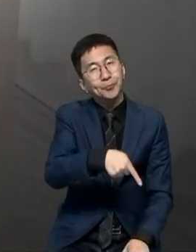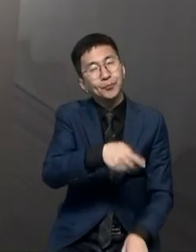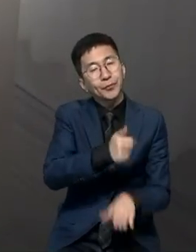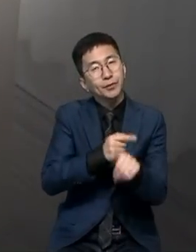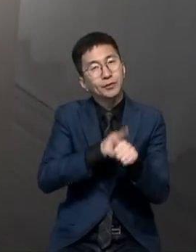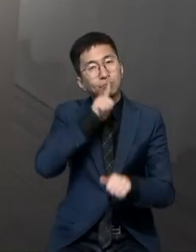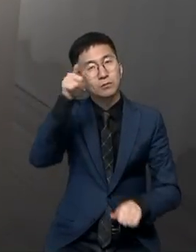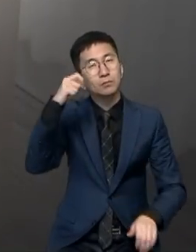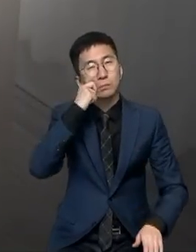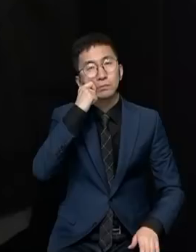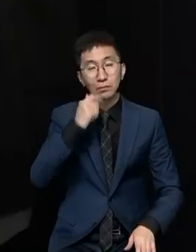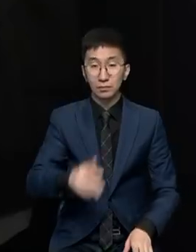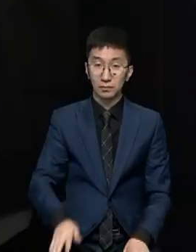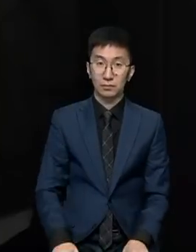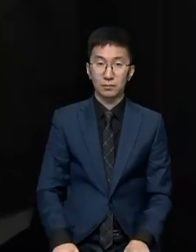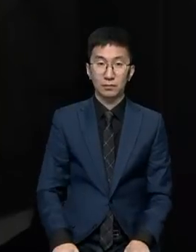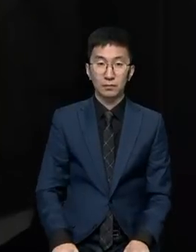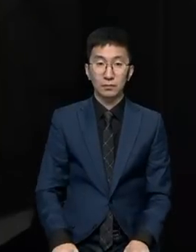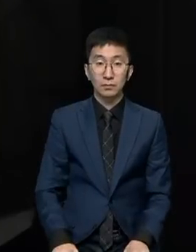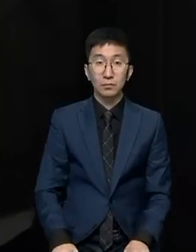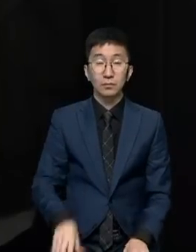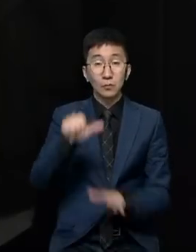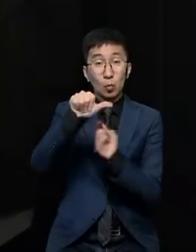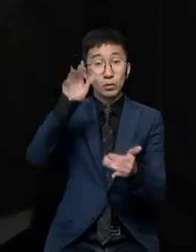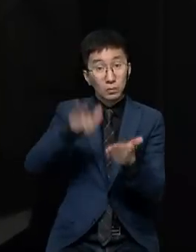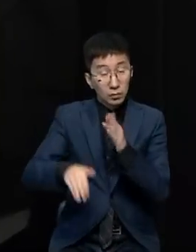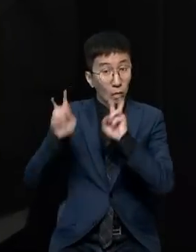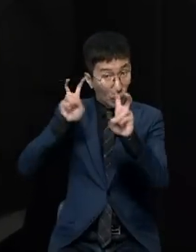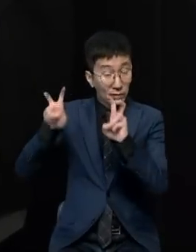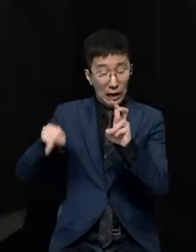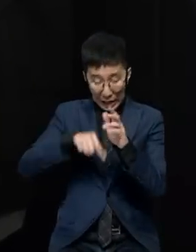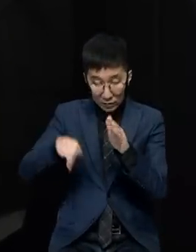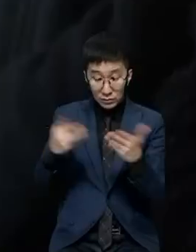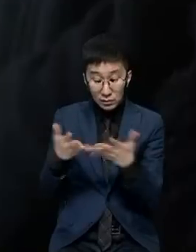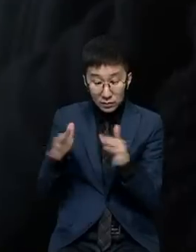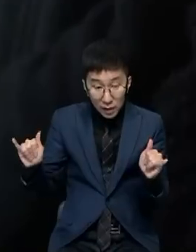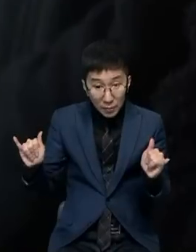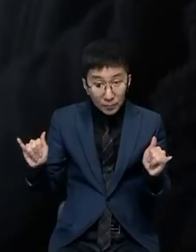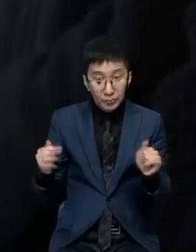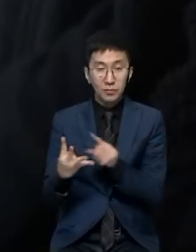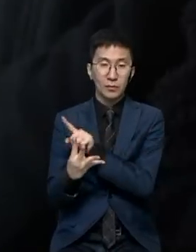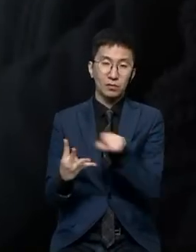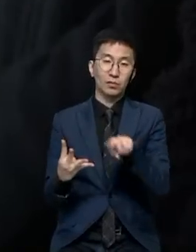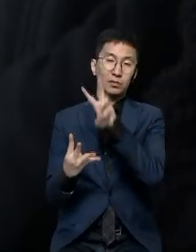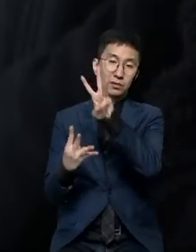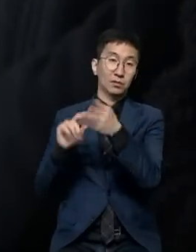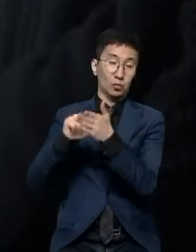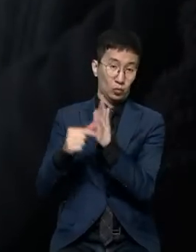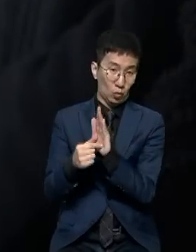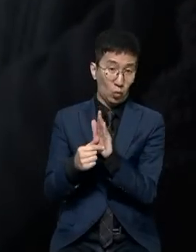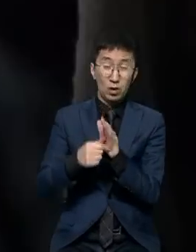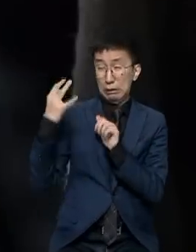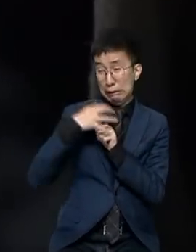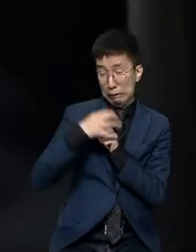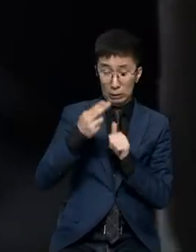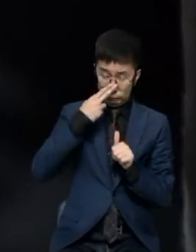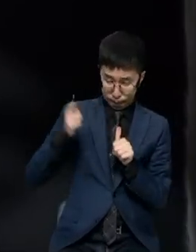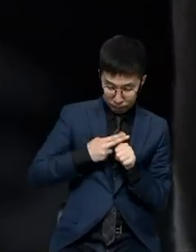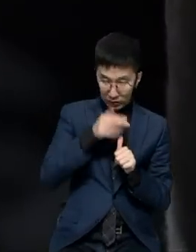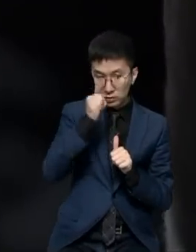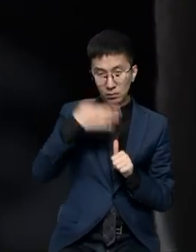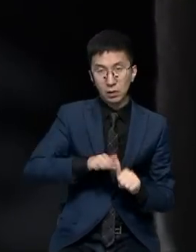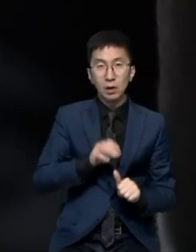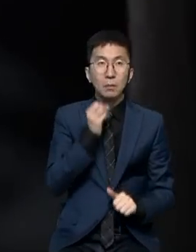신고조차 할 수 없는 겁니다. 실제로 5인 미만 사업장 노동자 4명 중 3명은 직장 내 괴롭힘에 침묵한다고 답해